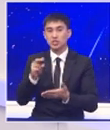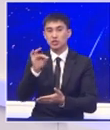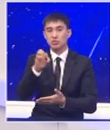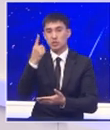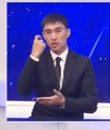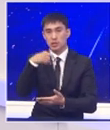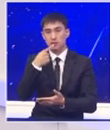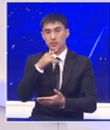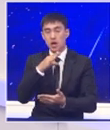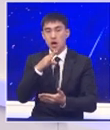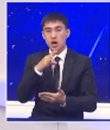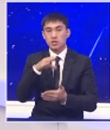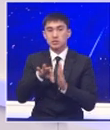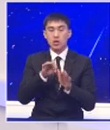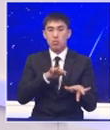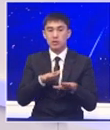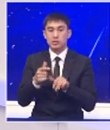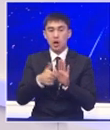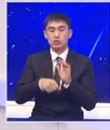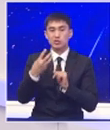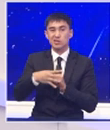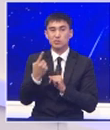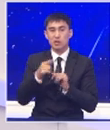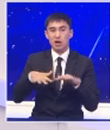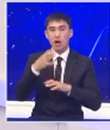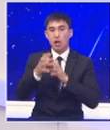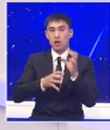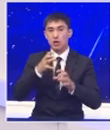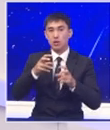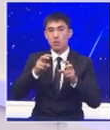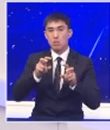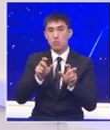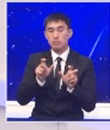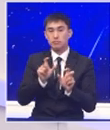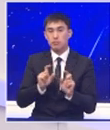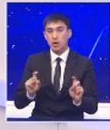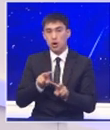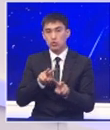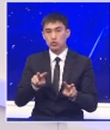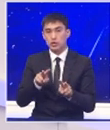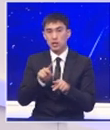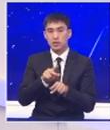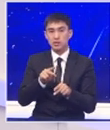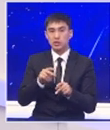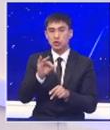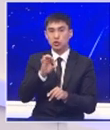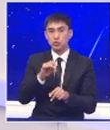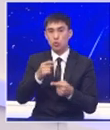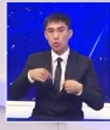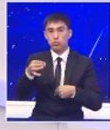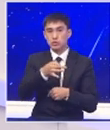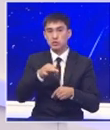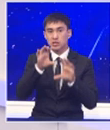осылай бағалады. Айта кетелік, сайлау барысын 641 халықаралық байқаушы қадағалады. Жетісу облысында да саяси науқан қолданыстағы